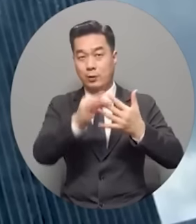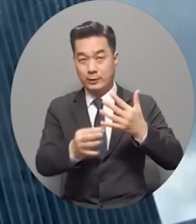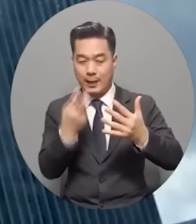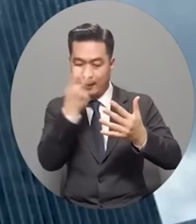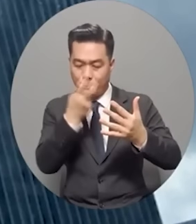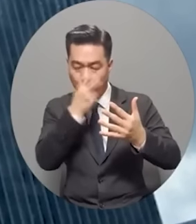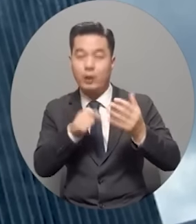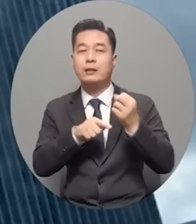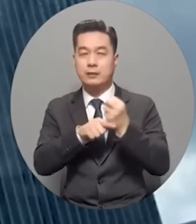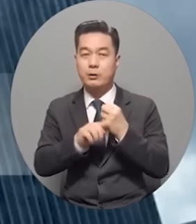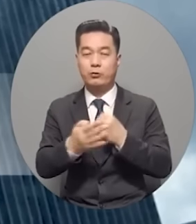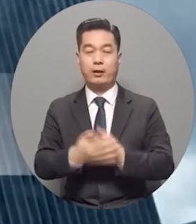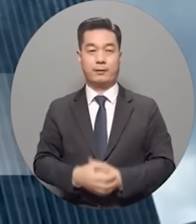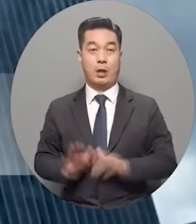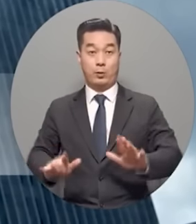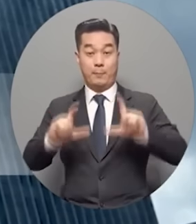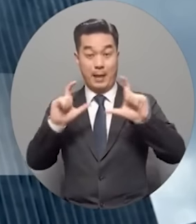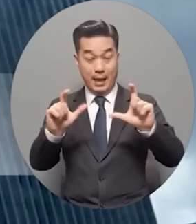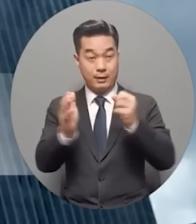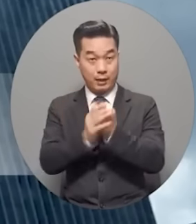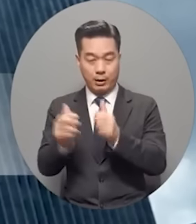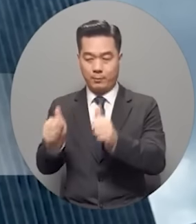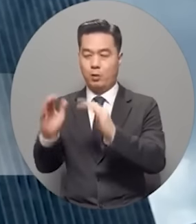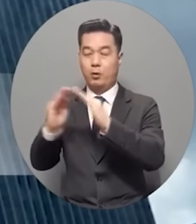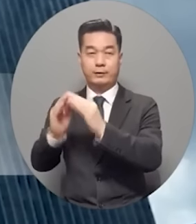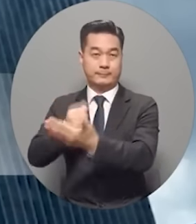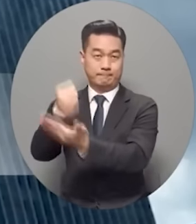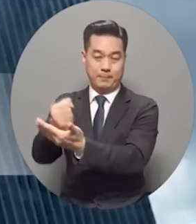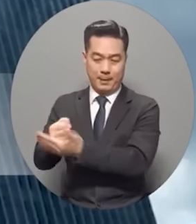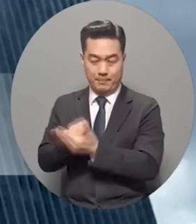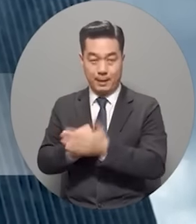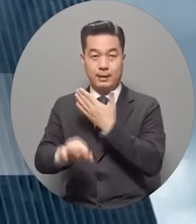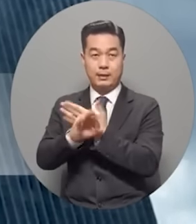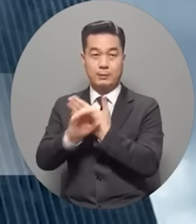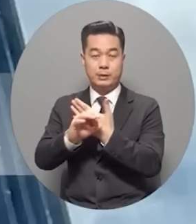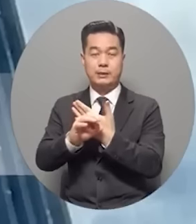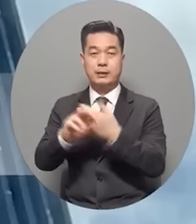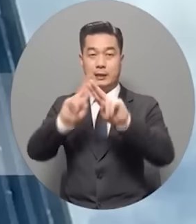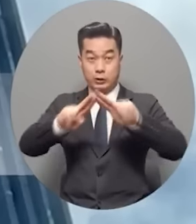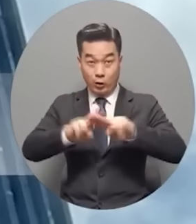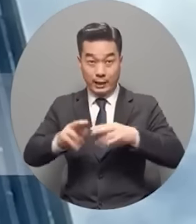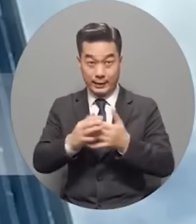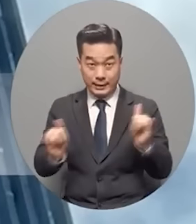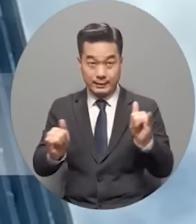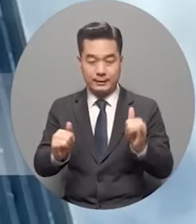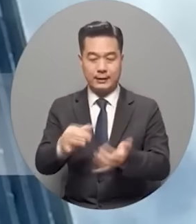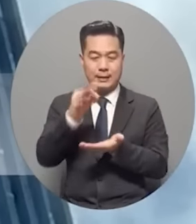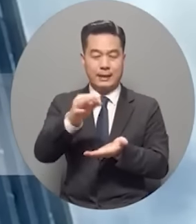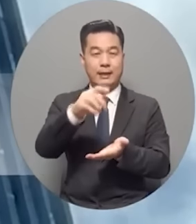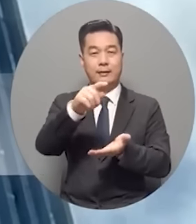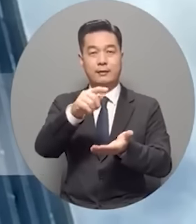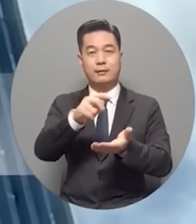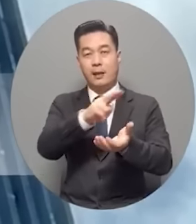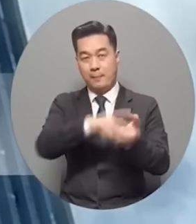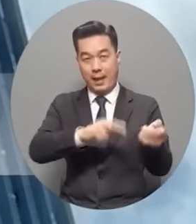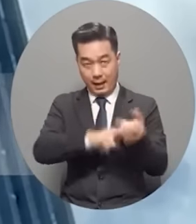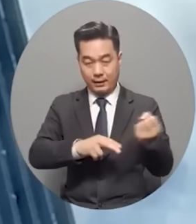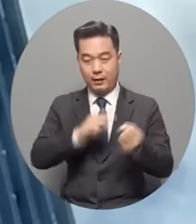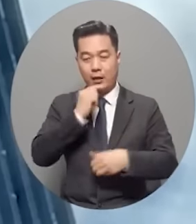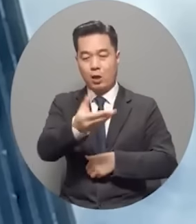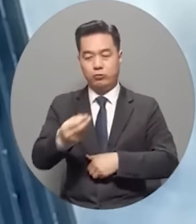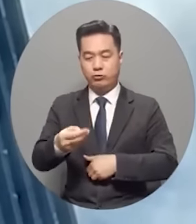번 판결에 따라 법원에 의해 지정된 임시 청산인은 홍의 자산을 매각해 부채를 갚는 방안을 관리